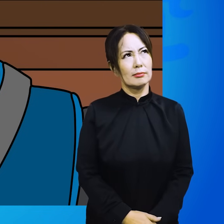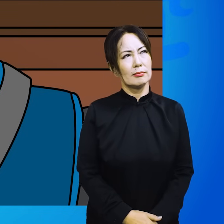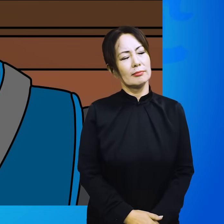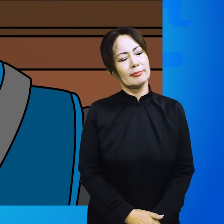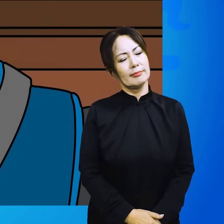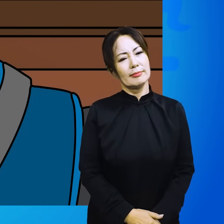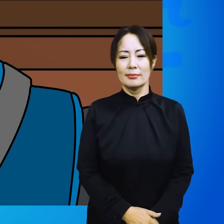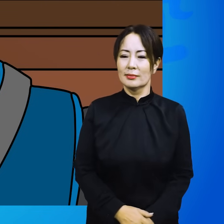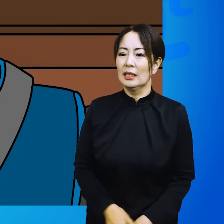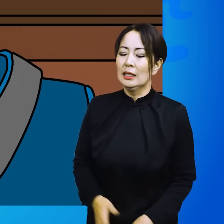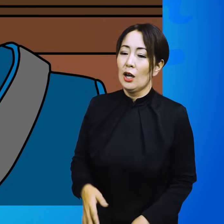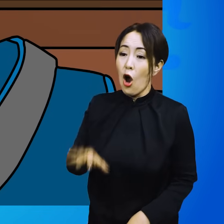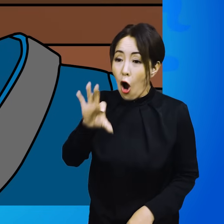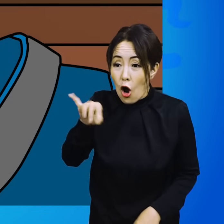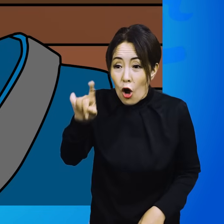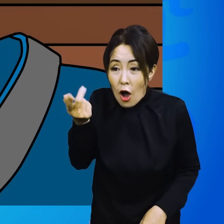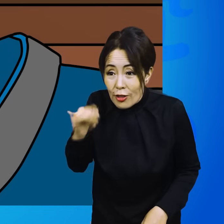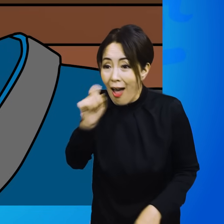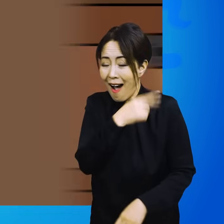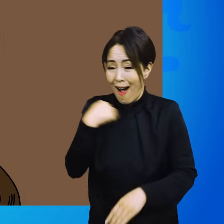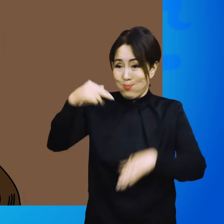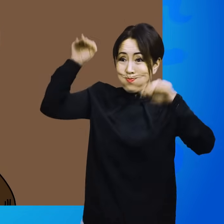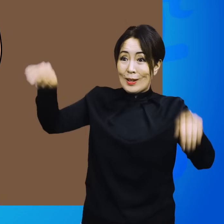Өгөөтэй хаан сахалтай байсан уу?